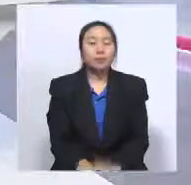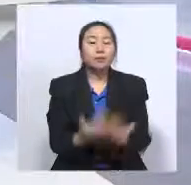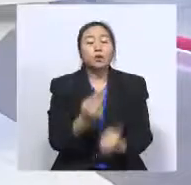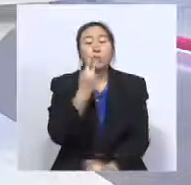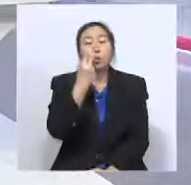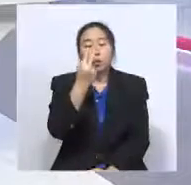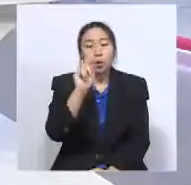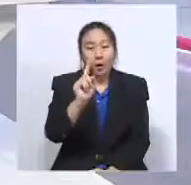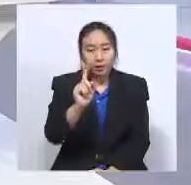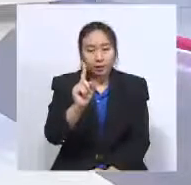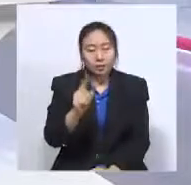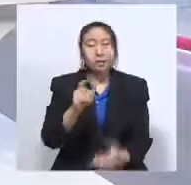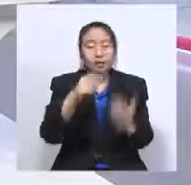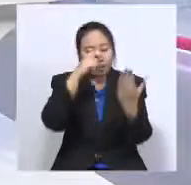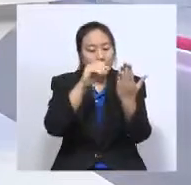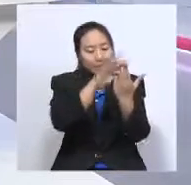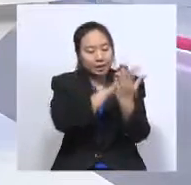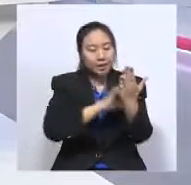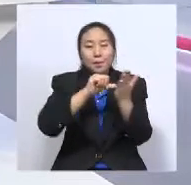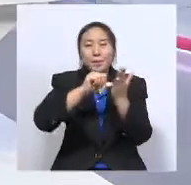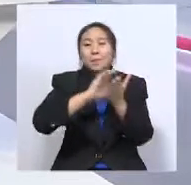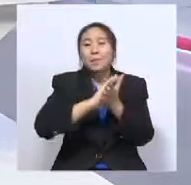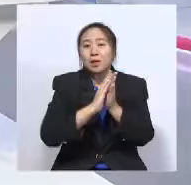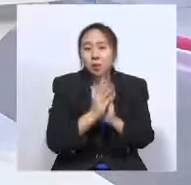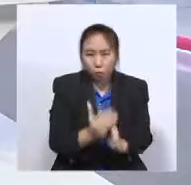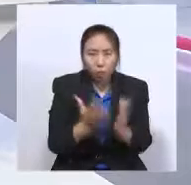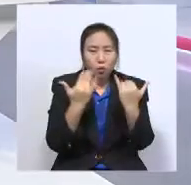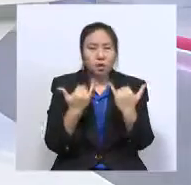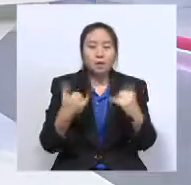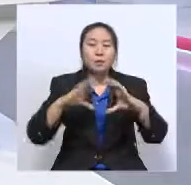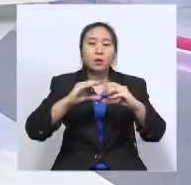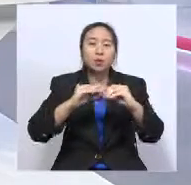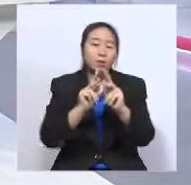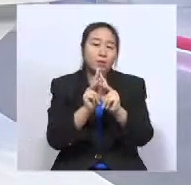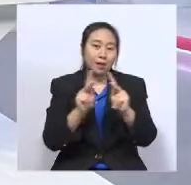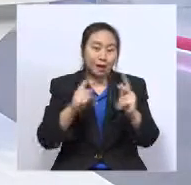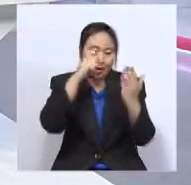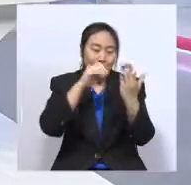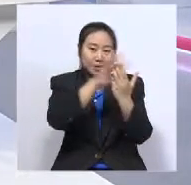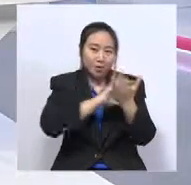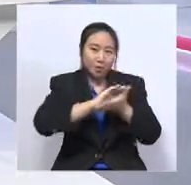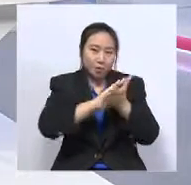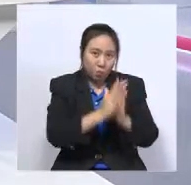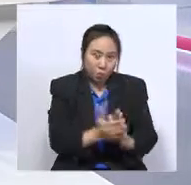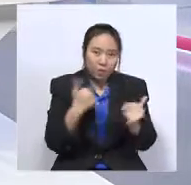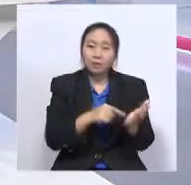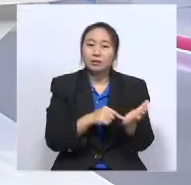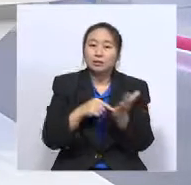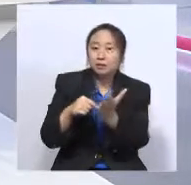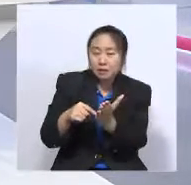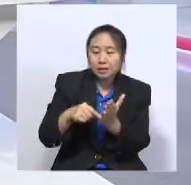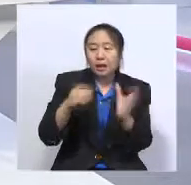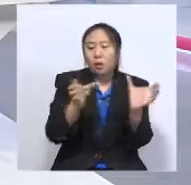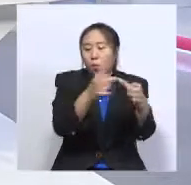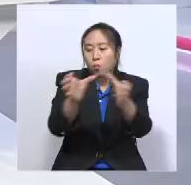ไปดูเรื่องของความคืบหน้าการปฏิรูปประเทศซึ่งวันนี้เนี่ยก็มีการประชุมคณะกรรมการขับเคลื่อนการปฏิรูปประเทศก็นำข้อเสนอการปฏิรูป